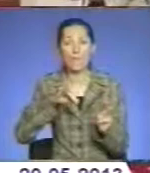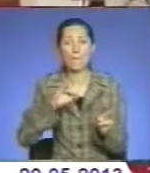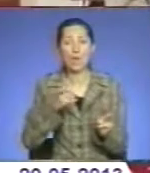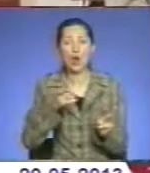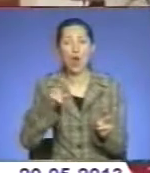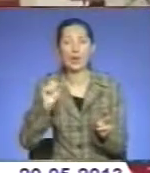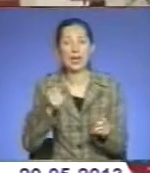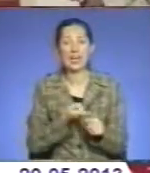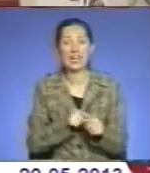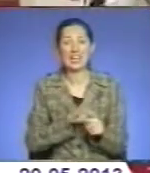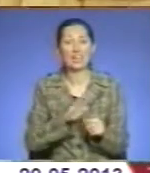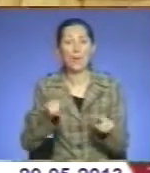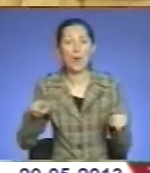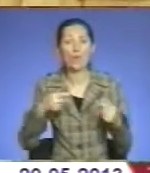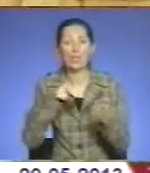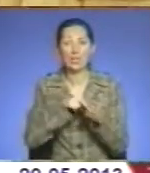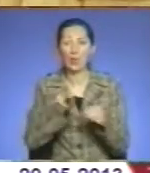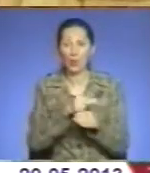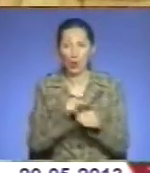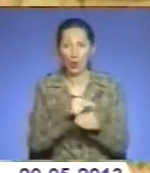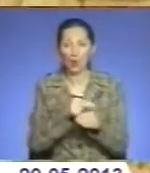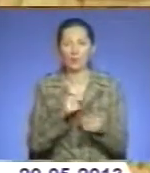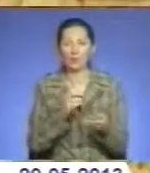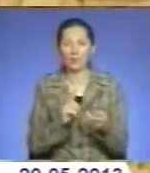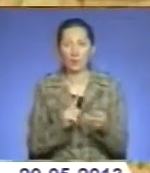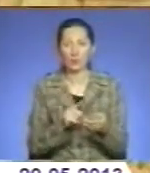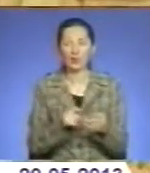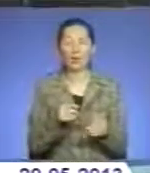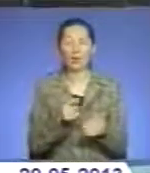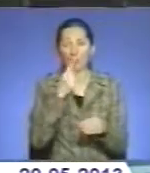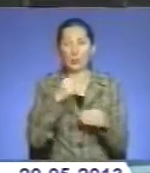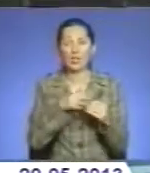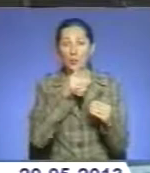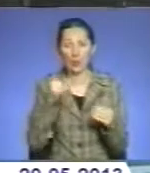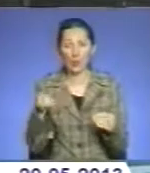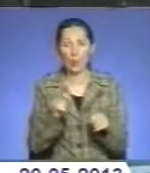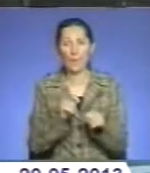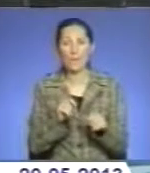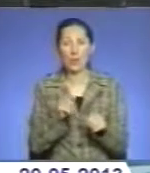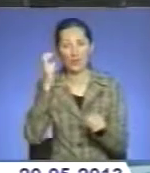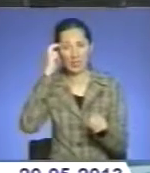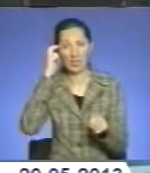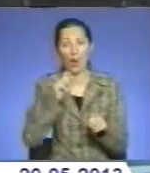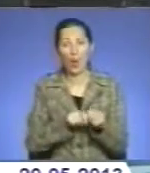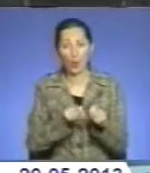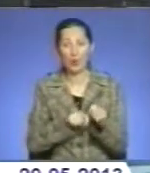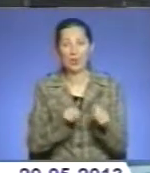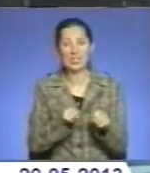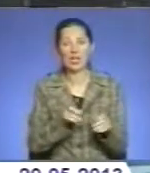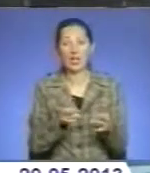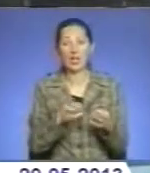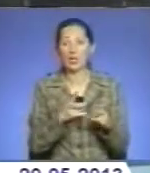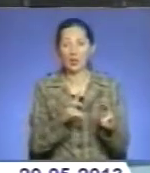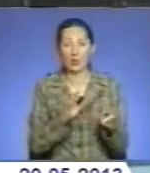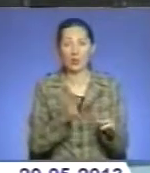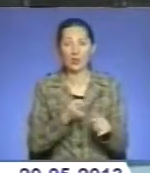часом реставратори з Києва перевірять, чи не нашкодить це відреставрованій роботі. У літній відпочинковий період воду в Тернопільському